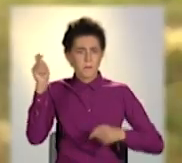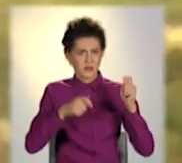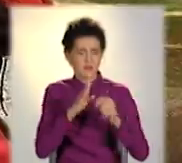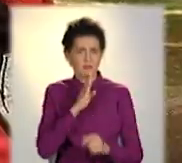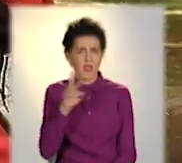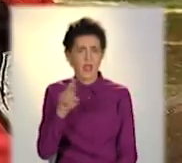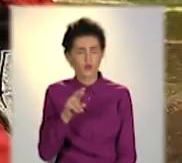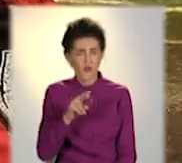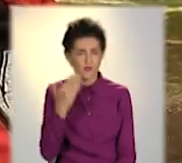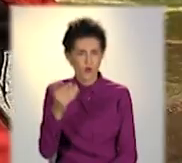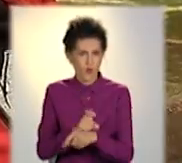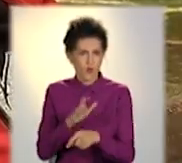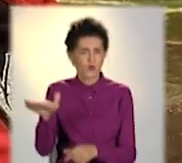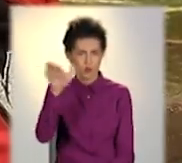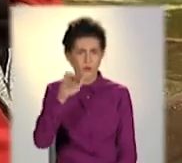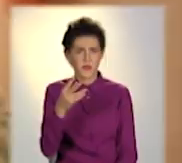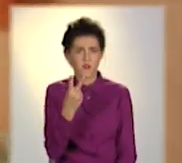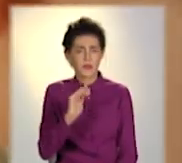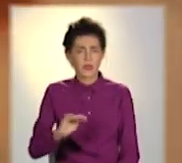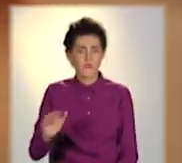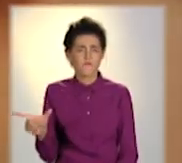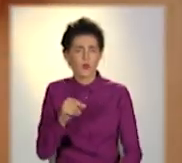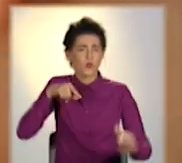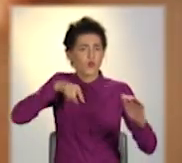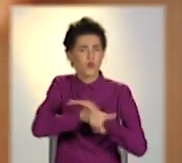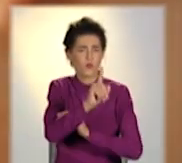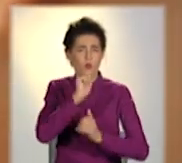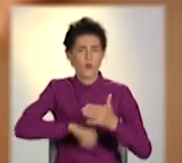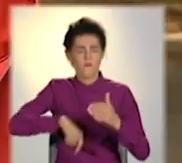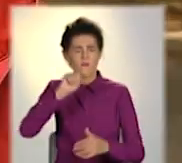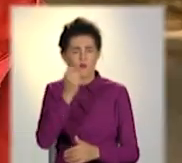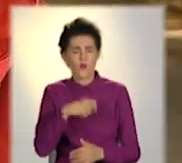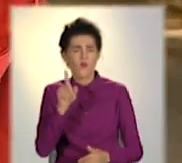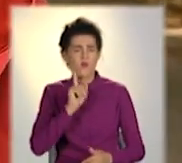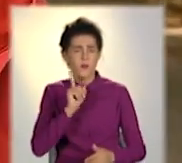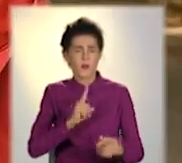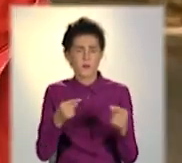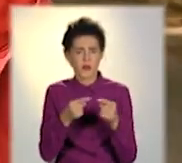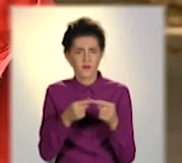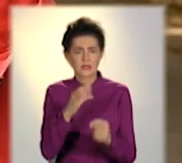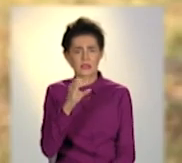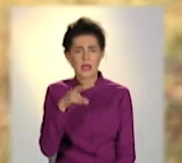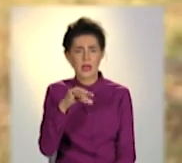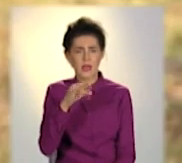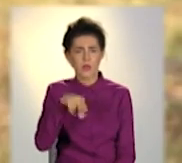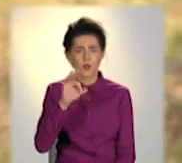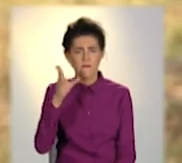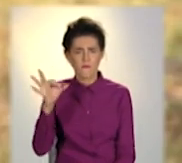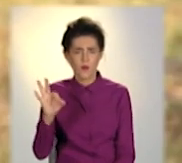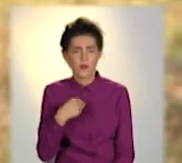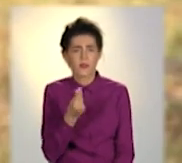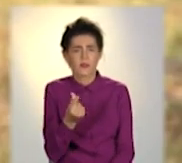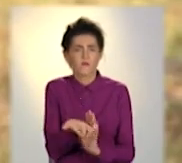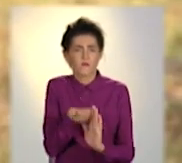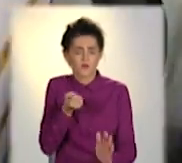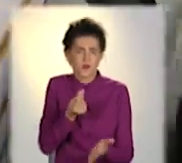що на Донеччині. Із двома дітьми жінка тікала від обстрілів та оселилася в орендованій квартирі у Селідовому. З такою сумою я б її не нашкрібла,